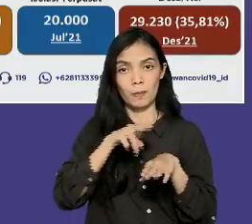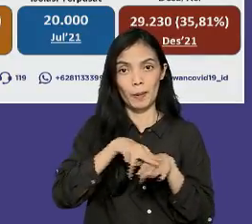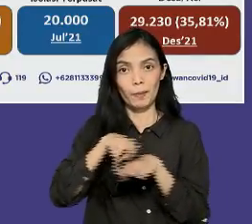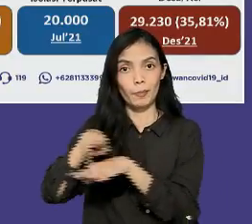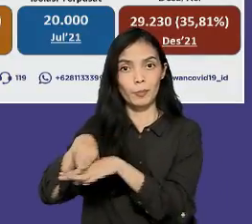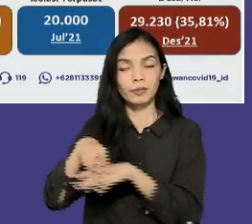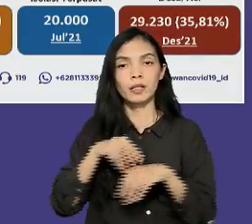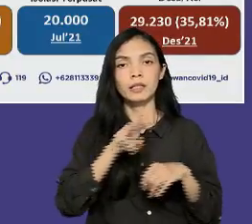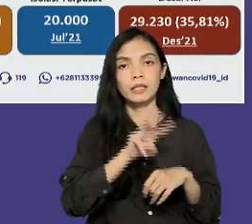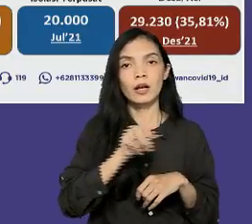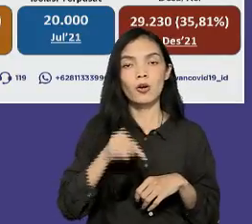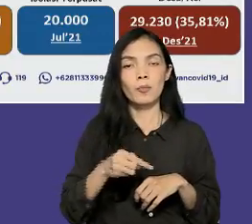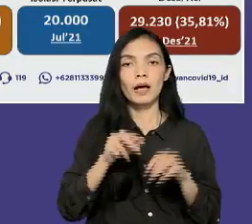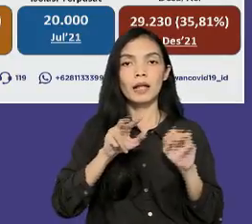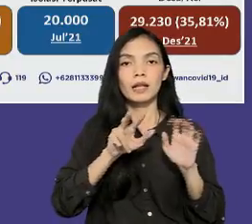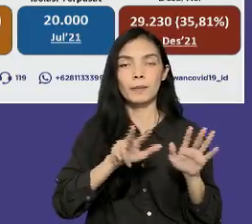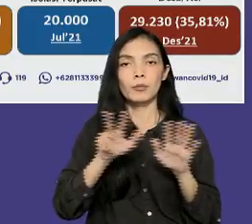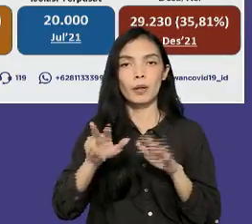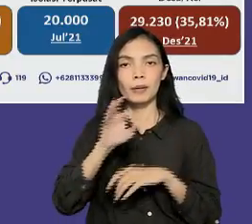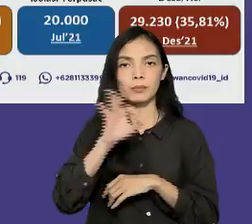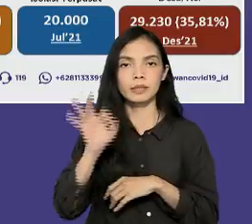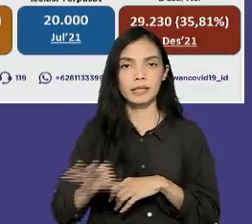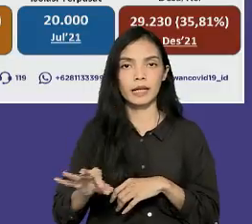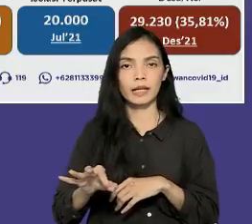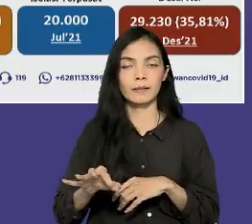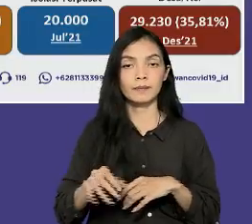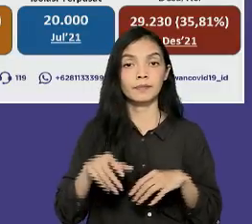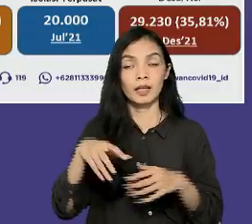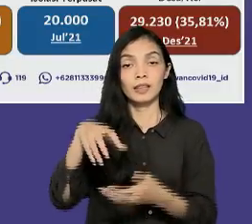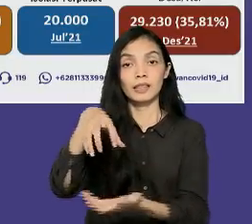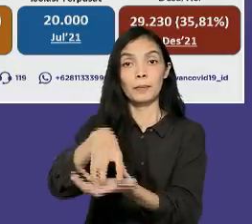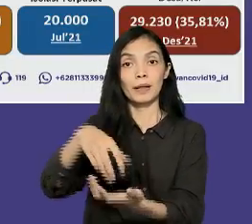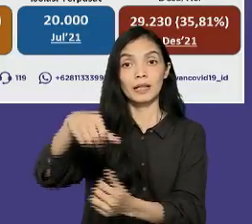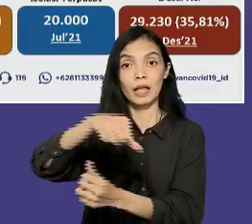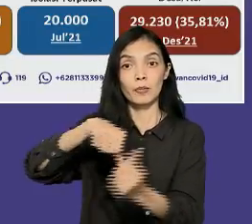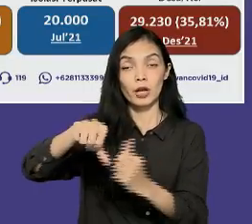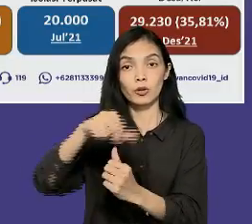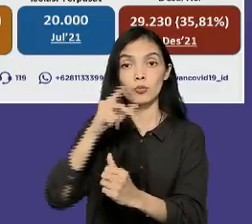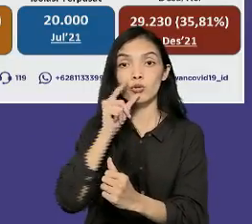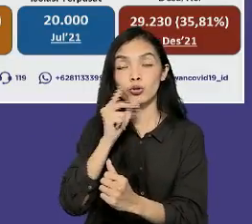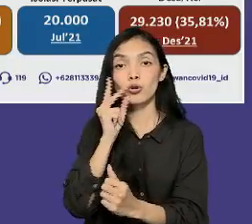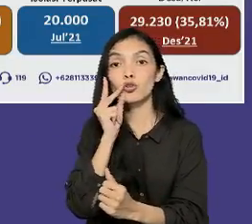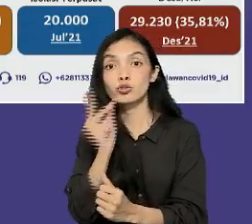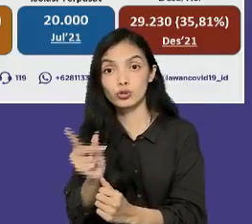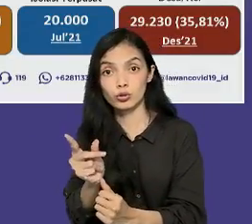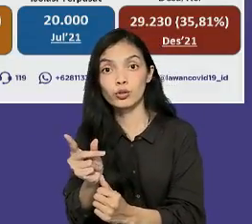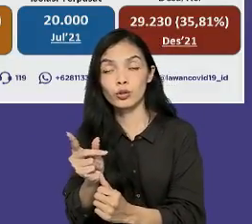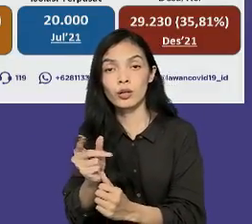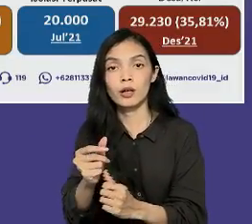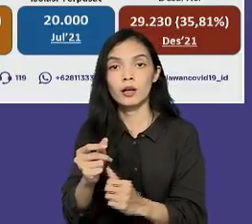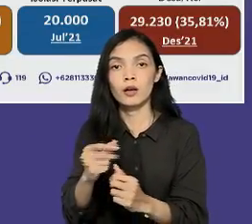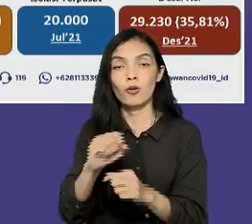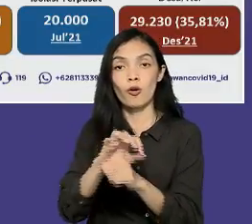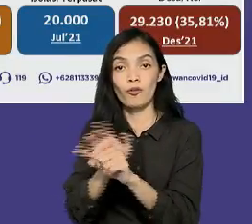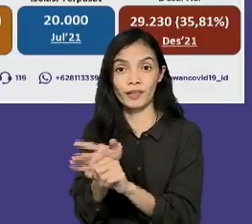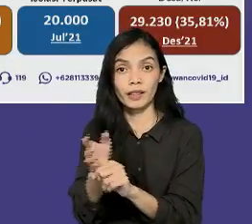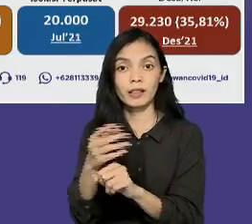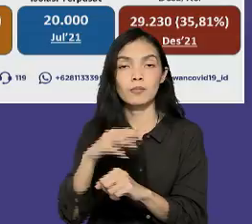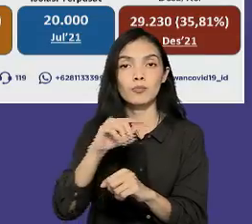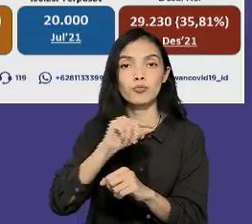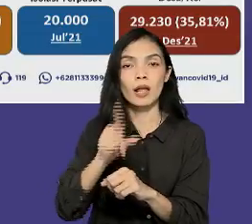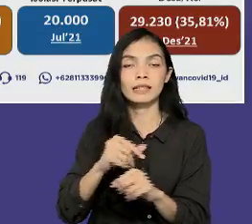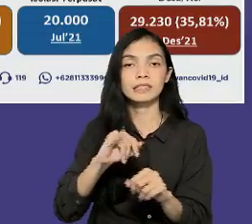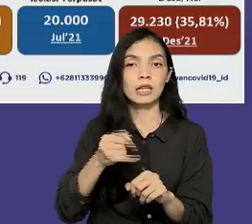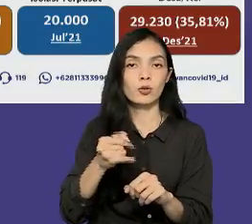3,88%. Kedua, jumlah laboratorium rujukan COVID-19 pada Januari